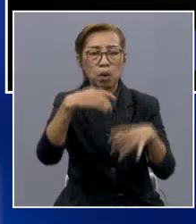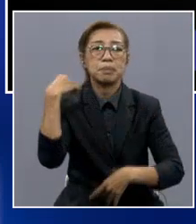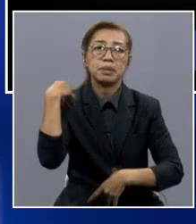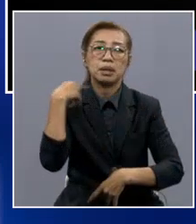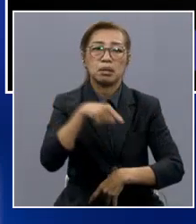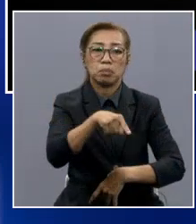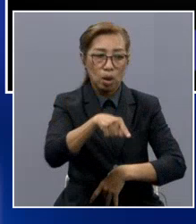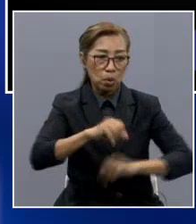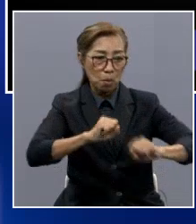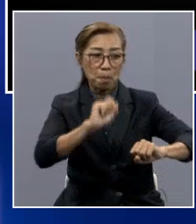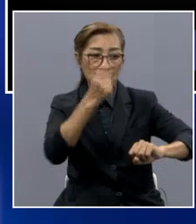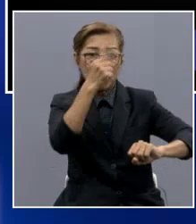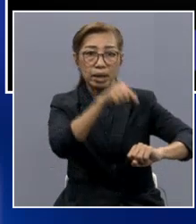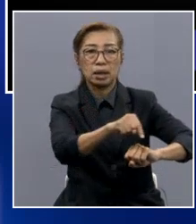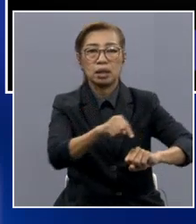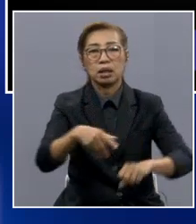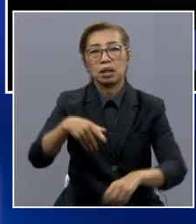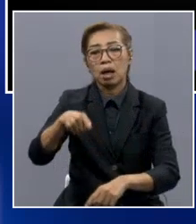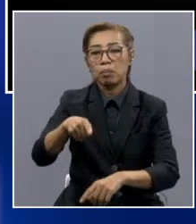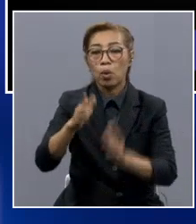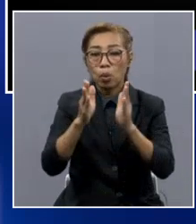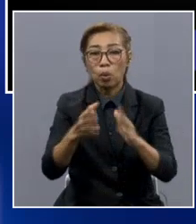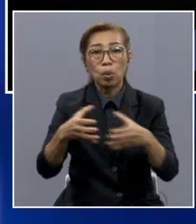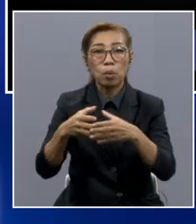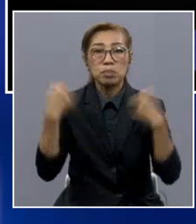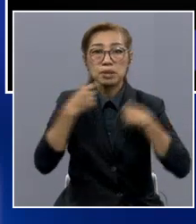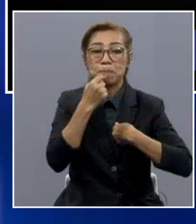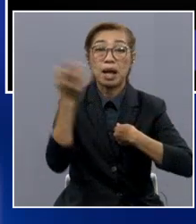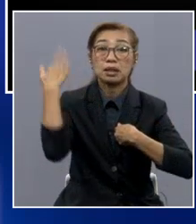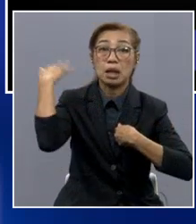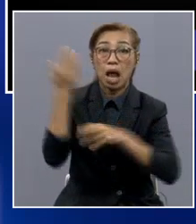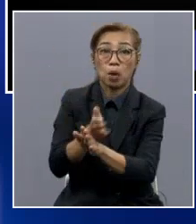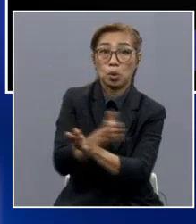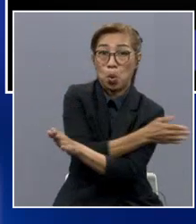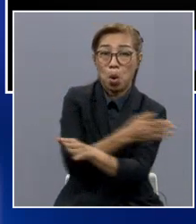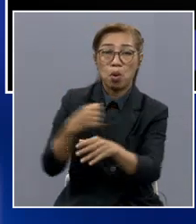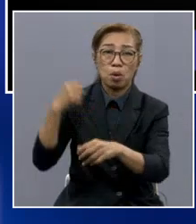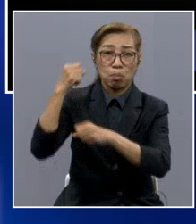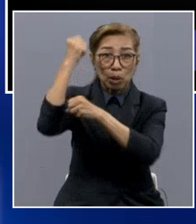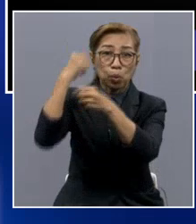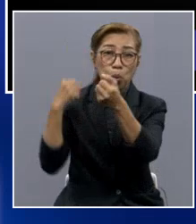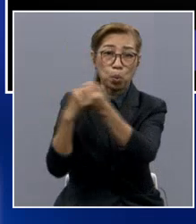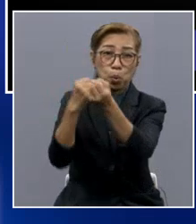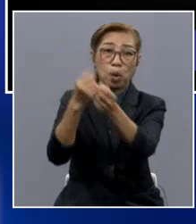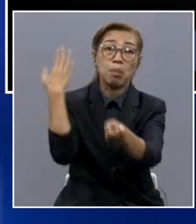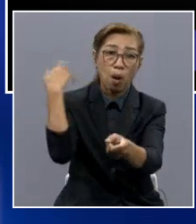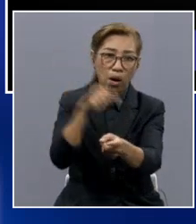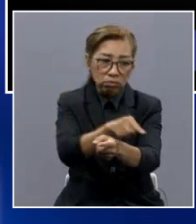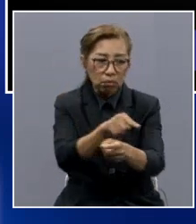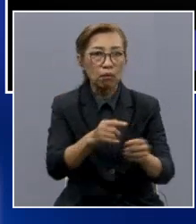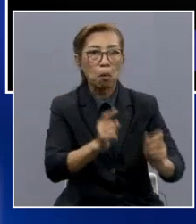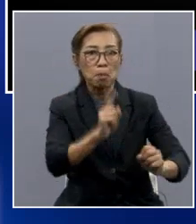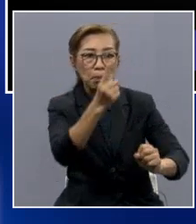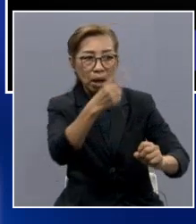คนรุ่นใหม่แล้วก็ที่เป็นอดีตคนเสื้อแดงรุ่นเก่าๆที่ต่อสู้กันมานะครับรวมไปถึงอีกหนึ่งประเด็นหนึ่งที่จับตากัน